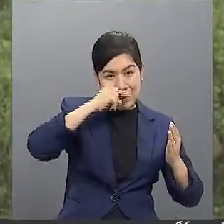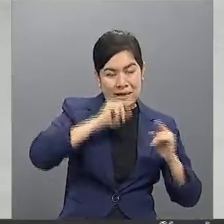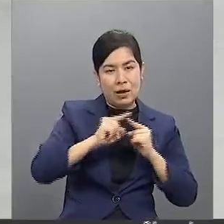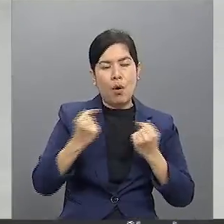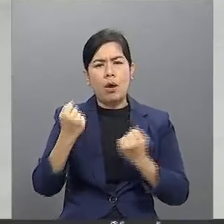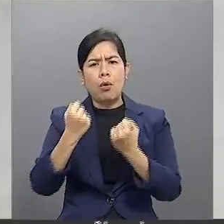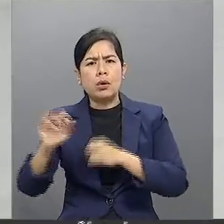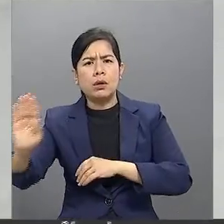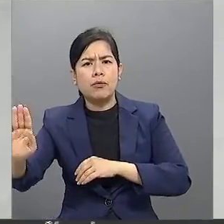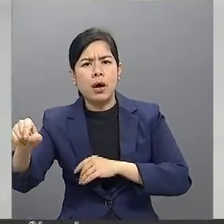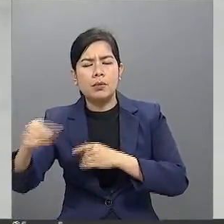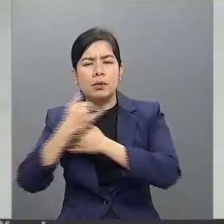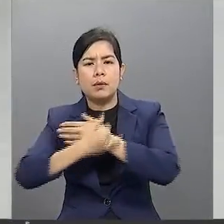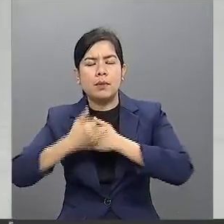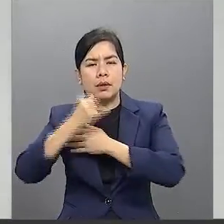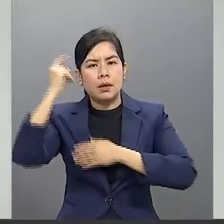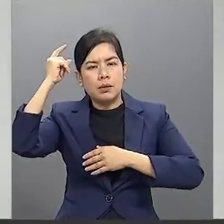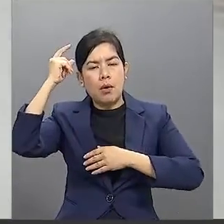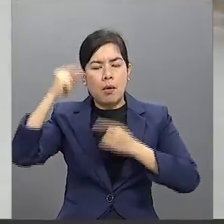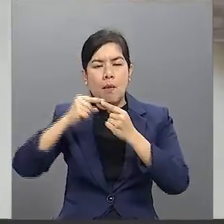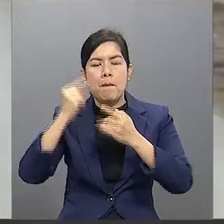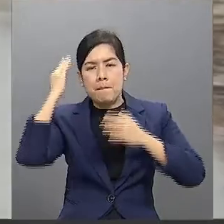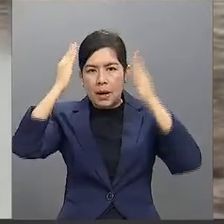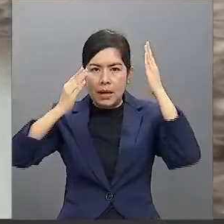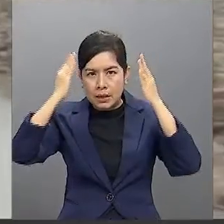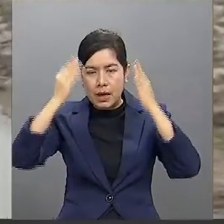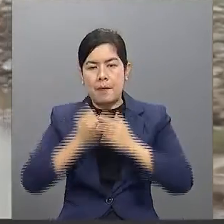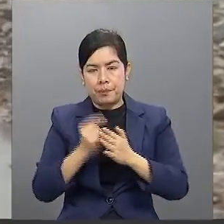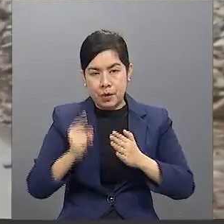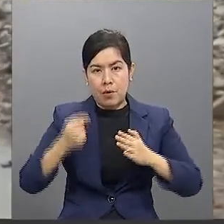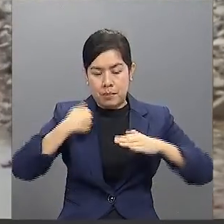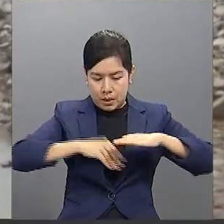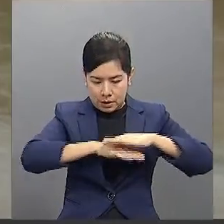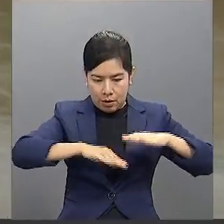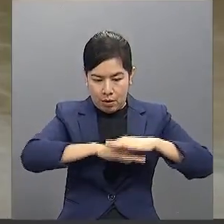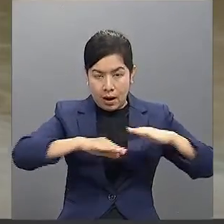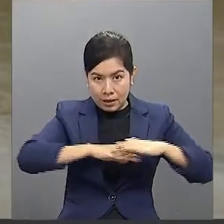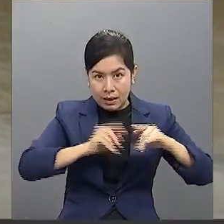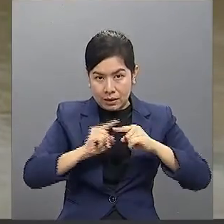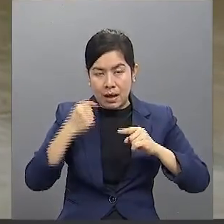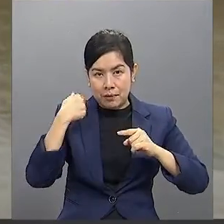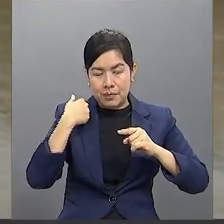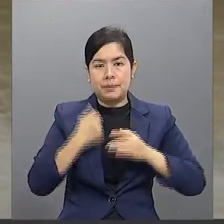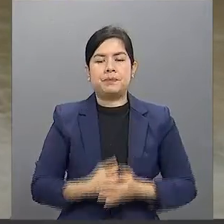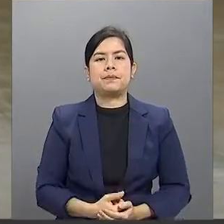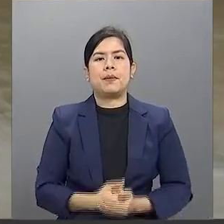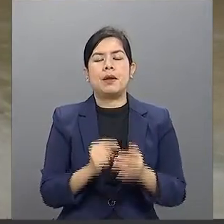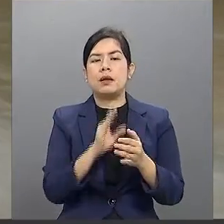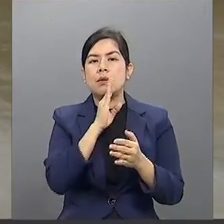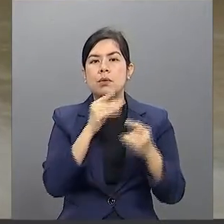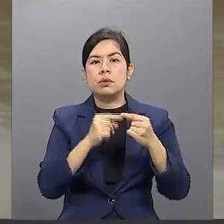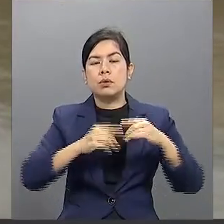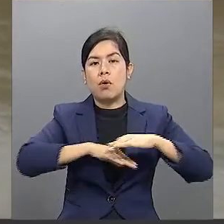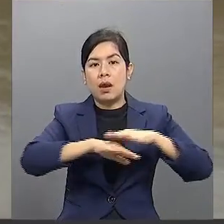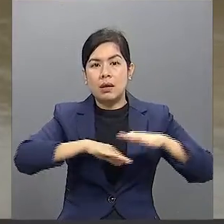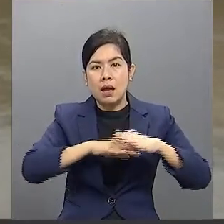ซียและต้องมีเอกสารการครอบครองรถโดยสามารถโหลดเอกสารผ่านออนไลน์ได้กรณีเอกสารจดทะเบียนรถไม่สมบูรณ์